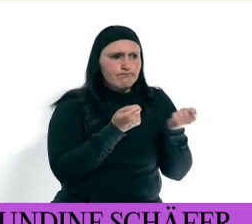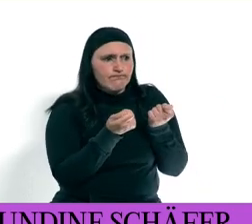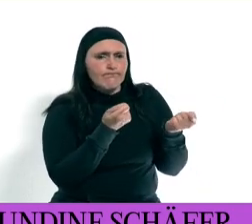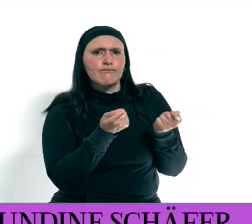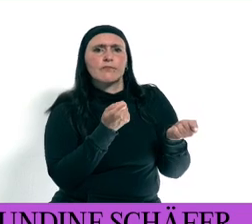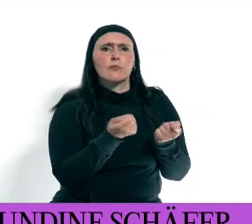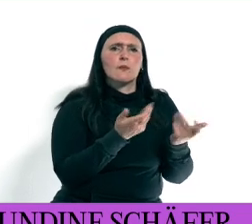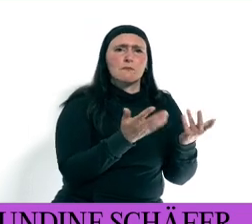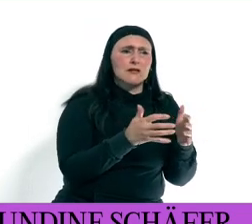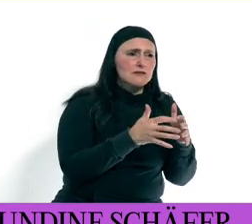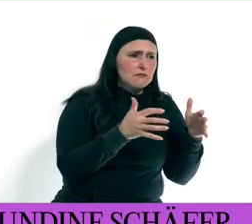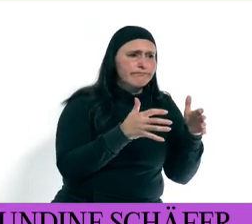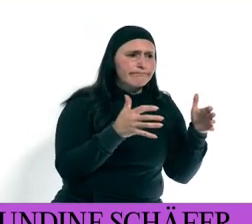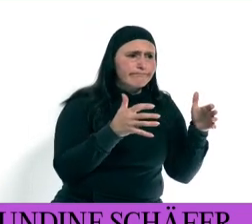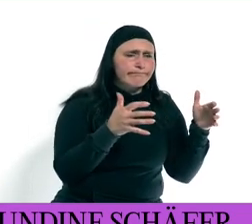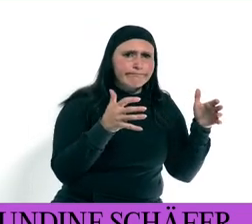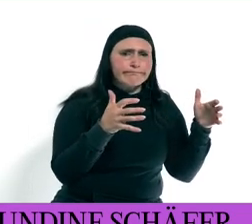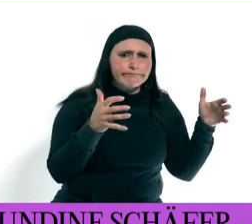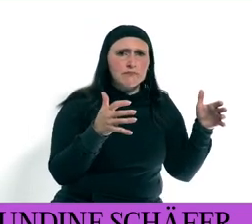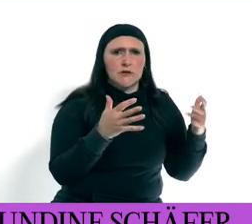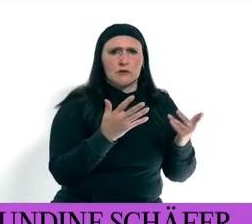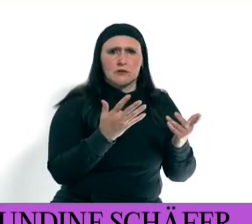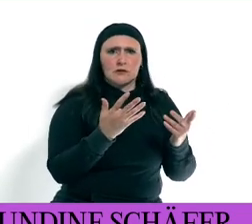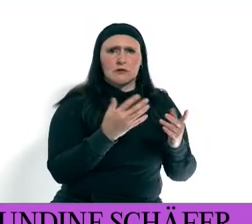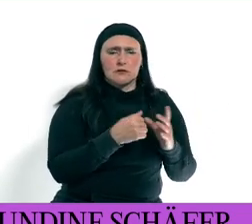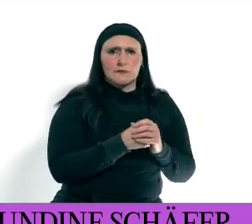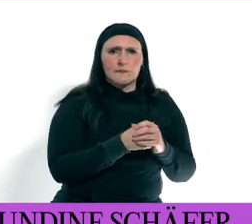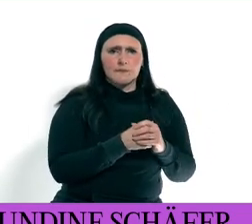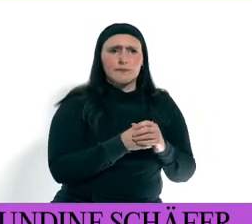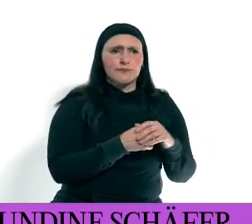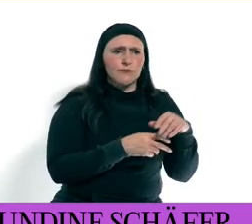Industrie hat sich verändert, die Wirtschaft hat sich verändert.